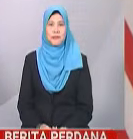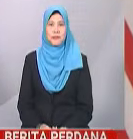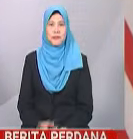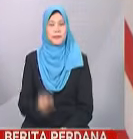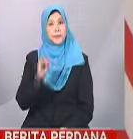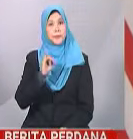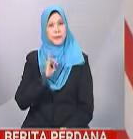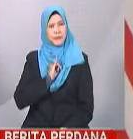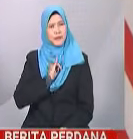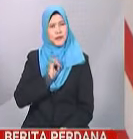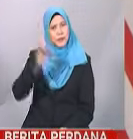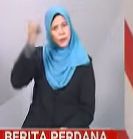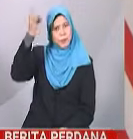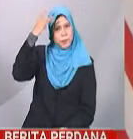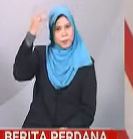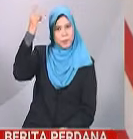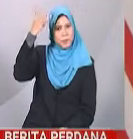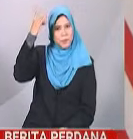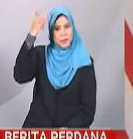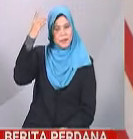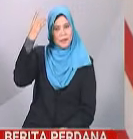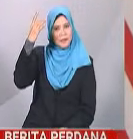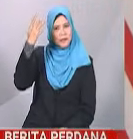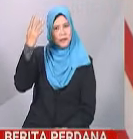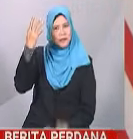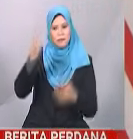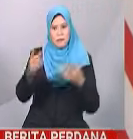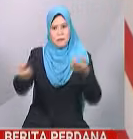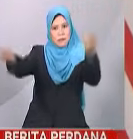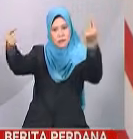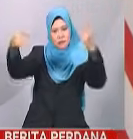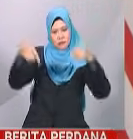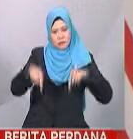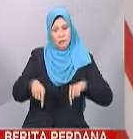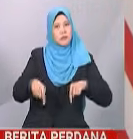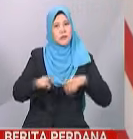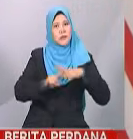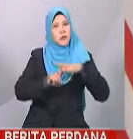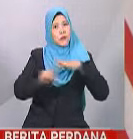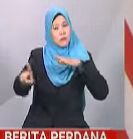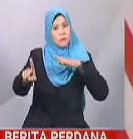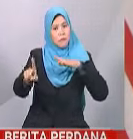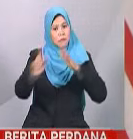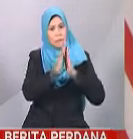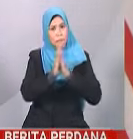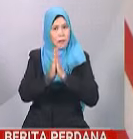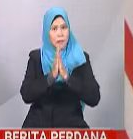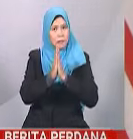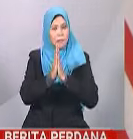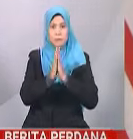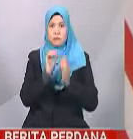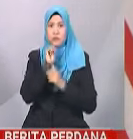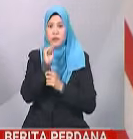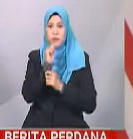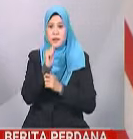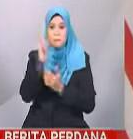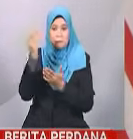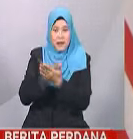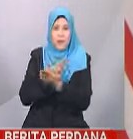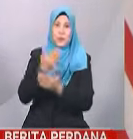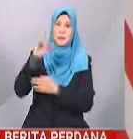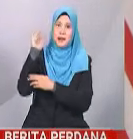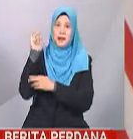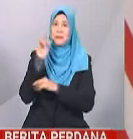Saya pun hairan, kedatangan Rohingya ke negara kita bukan baru semalam